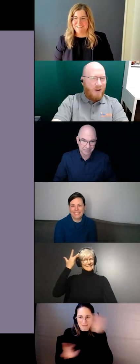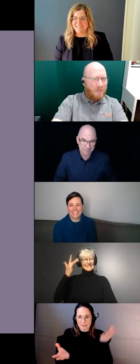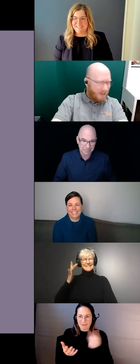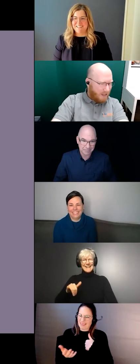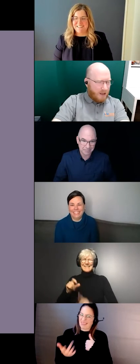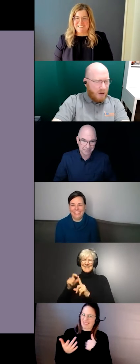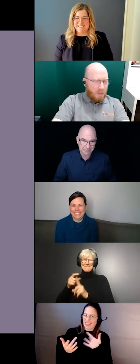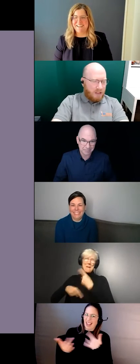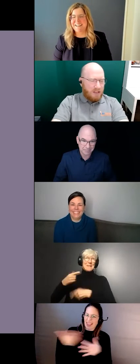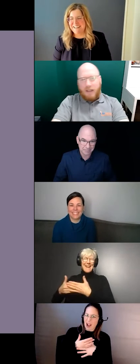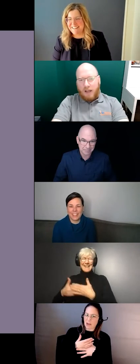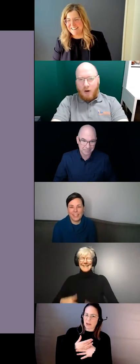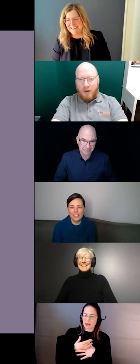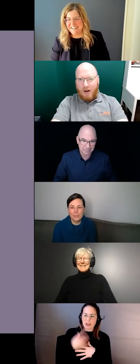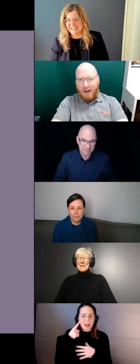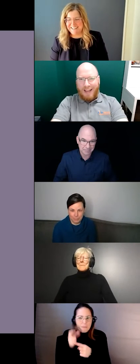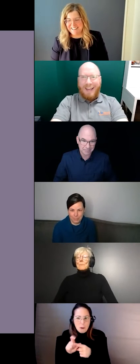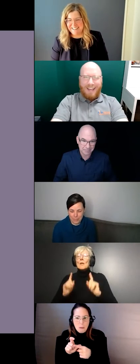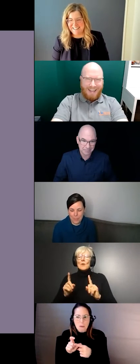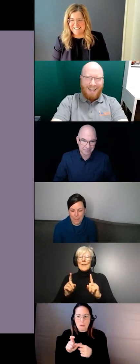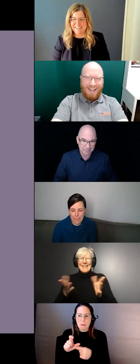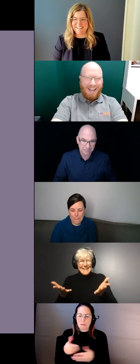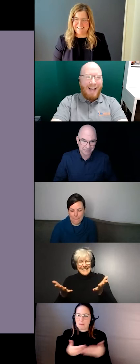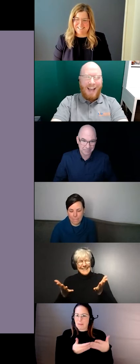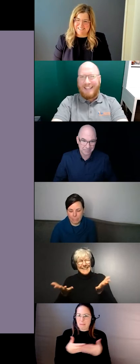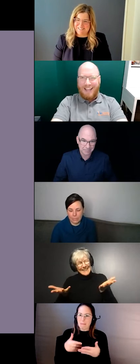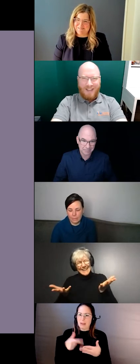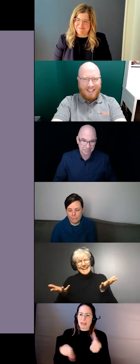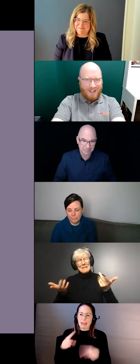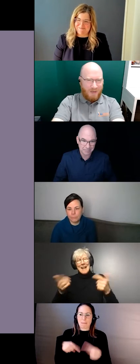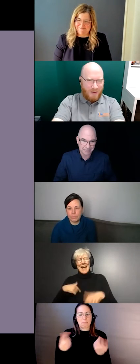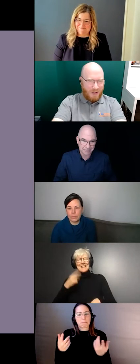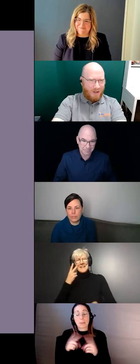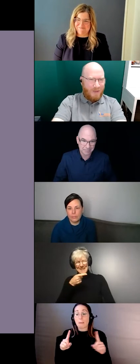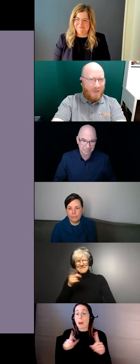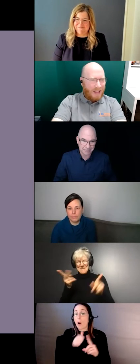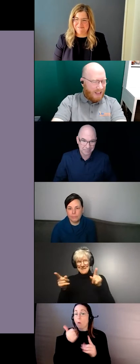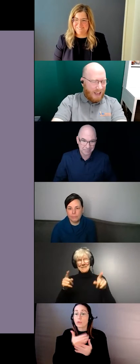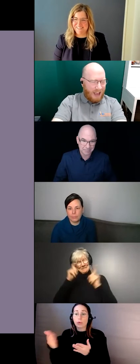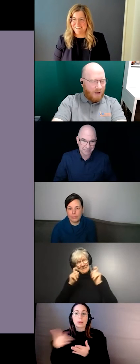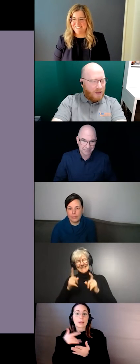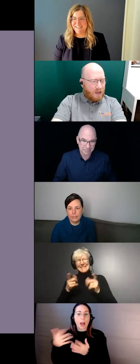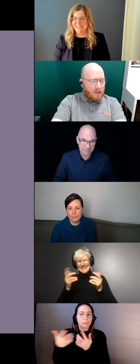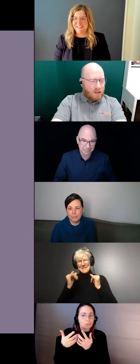j'entends ce terme. Mais en continuant, je peux voir que ça résonne avec vous deux aussi.